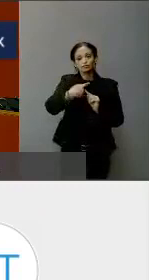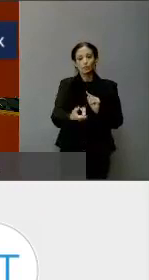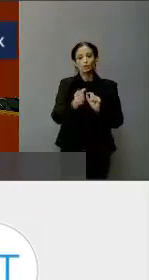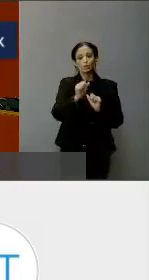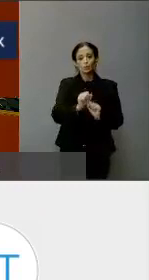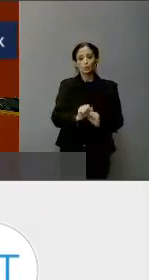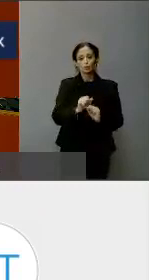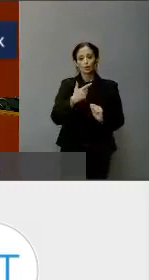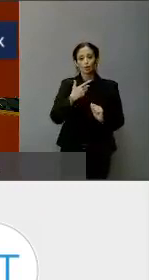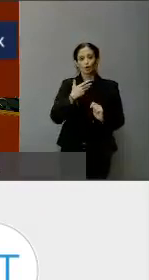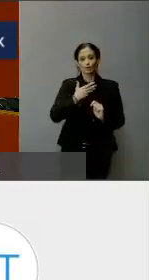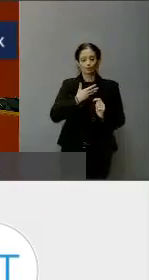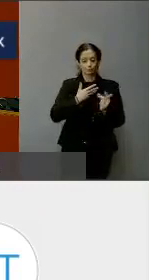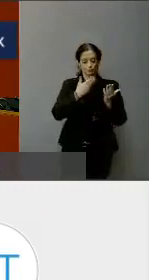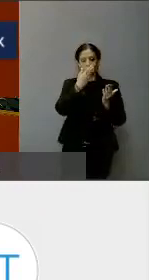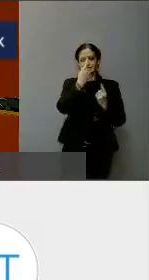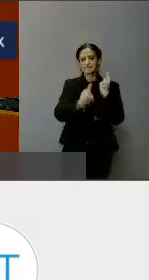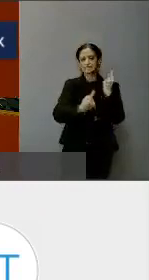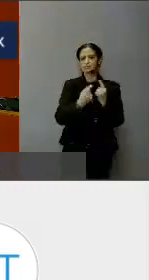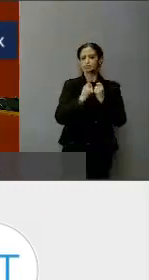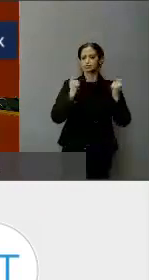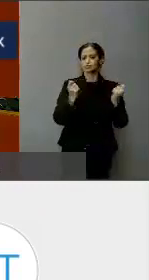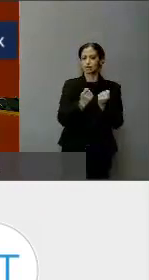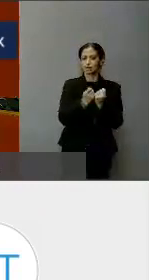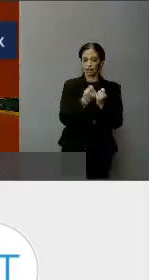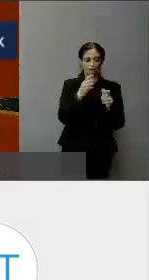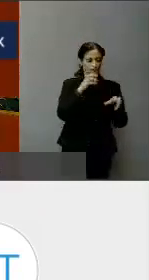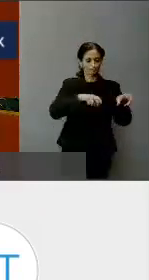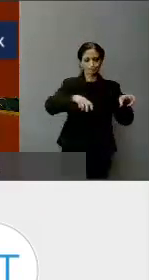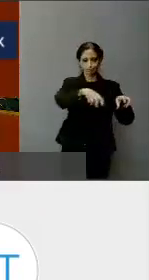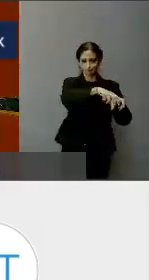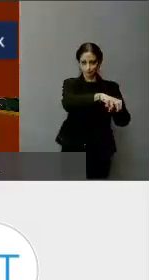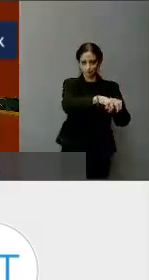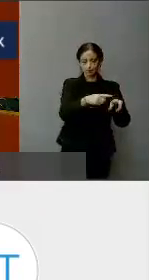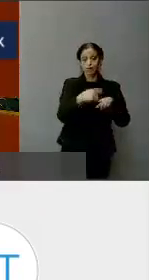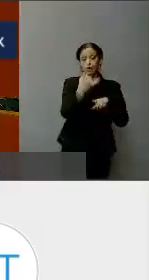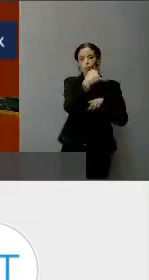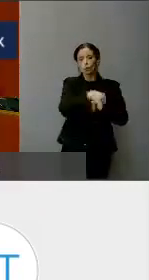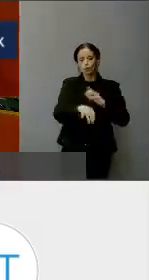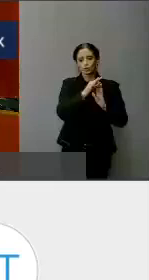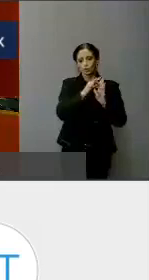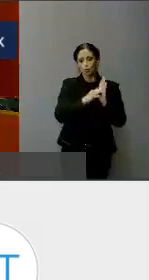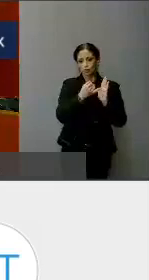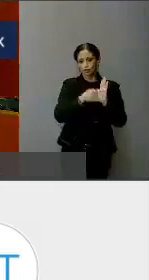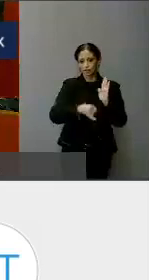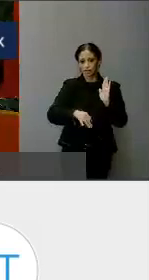contesto generale degli insediamenti equa ultimo giorno